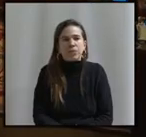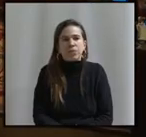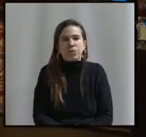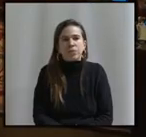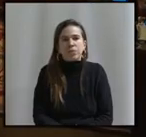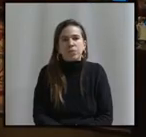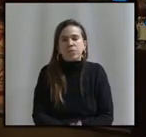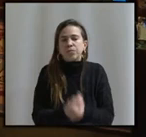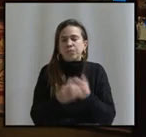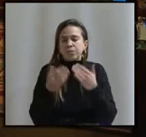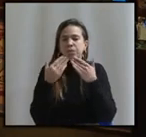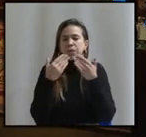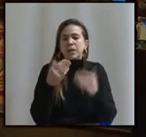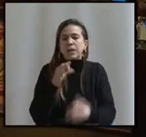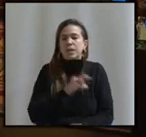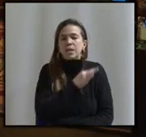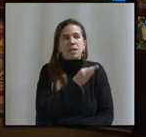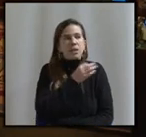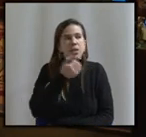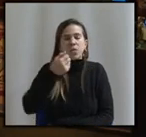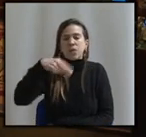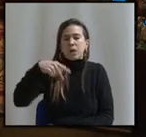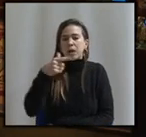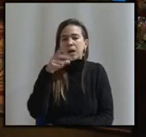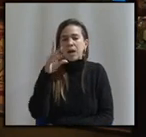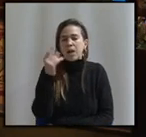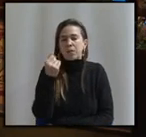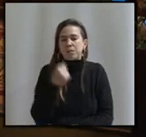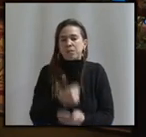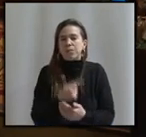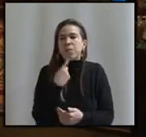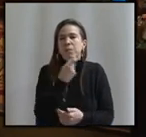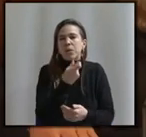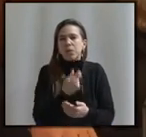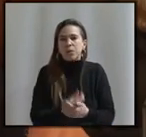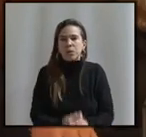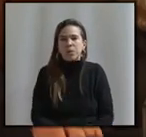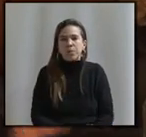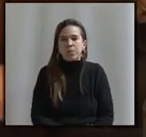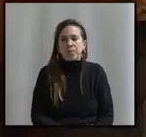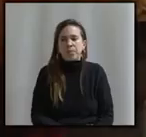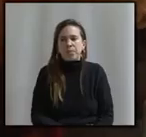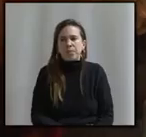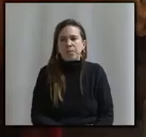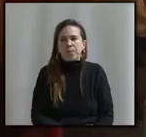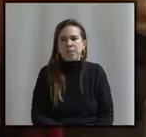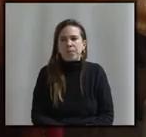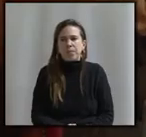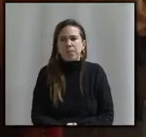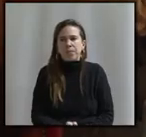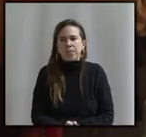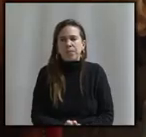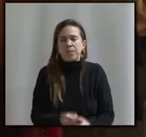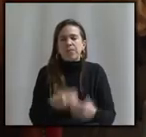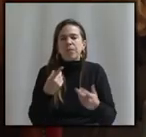Doncs gràcies. Senyor Anglada, si pot formular la pregunta número 1, endavant. Bé, sí, aquesta pregunta és